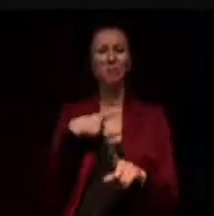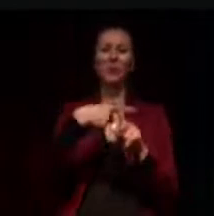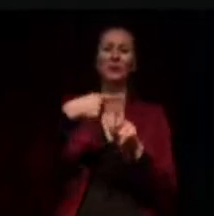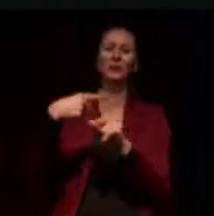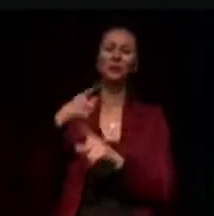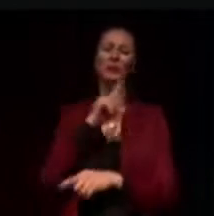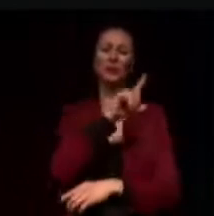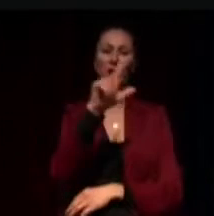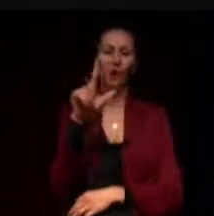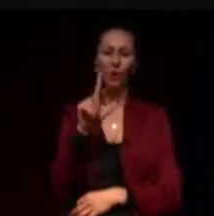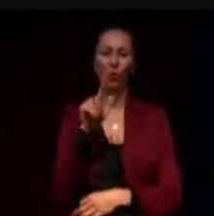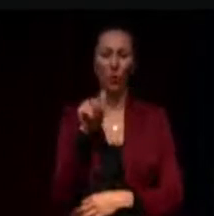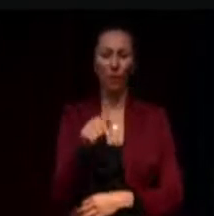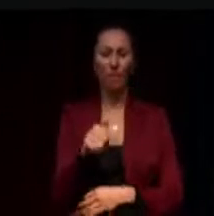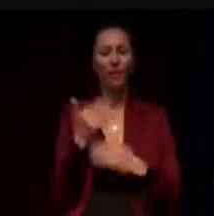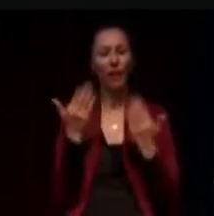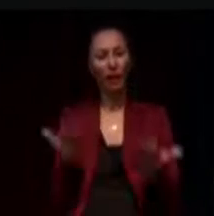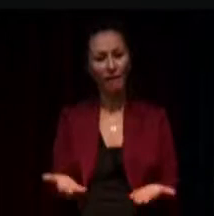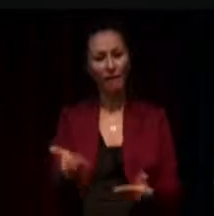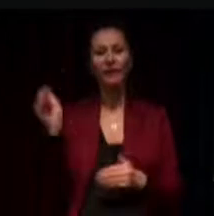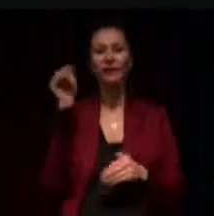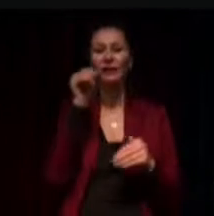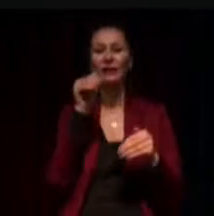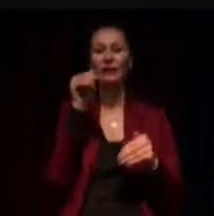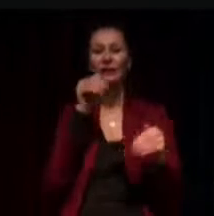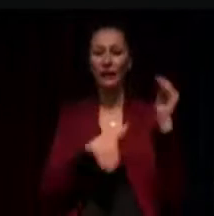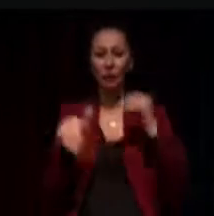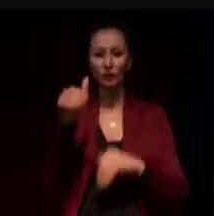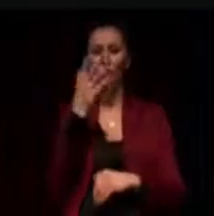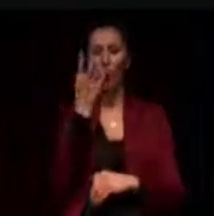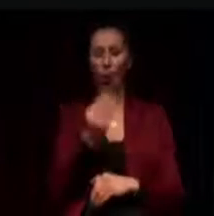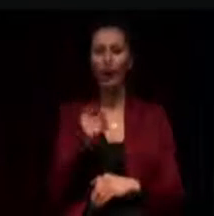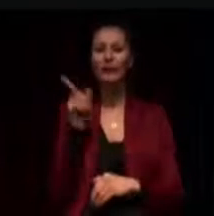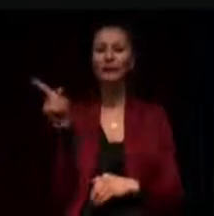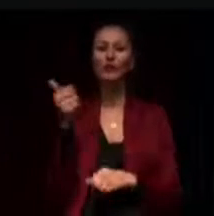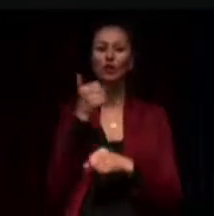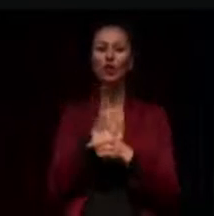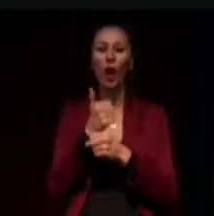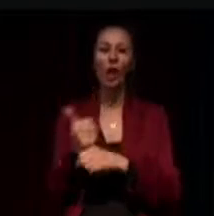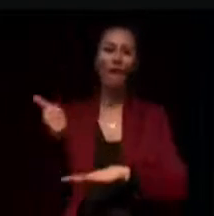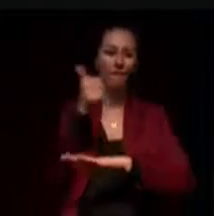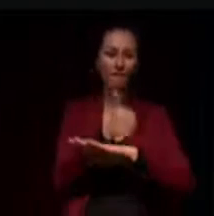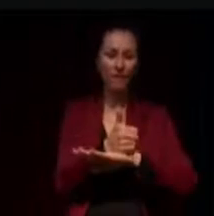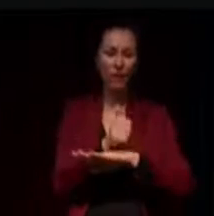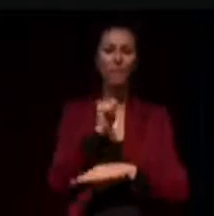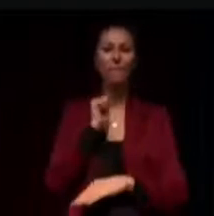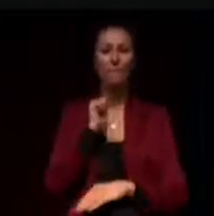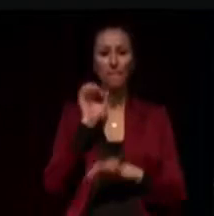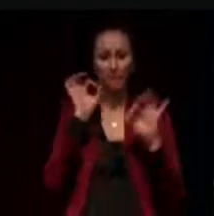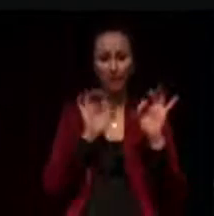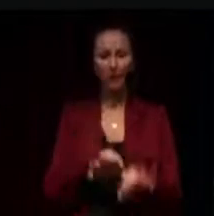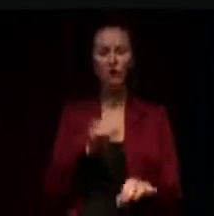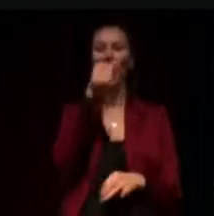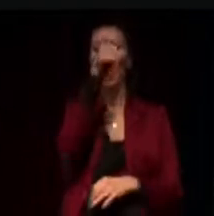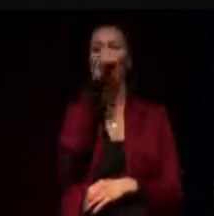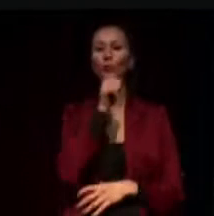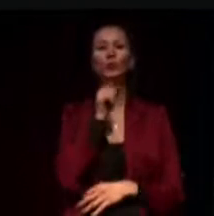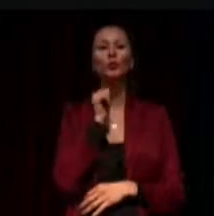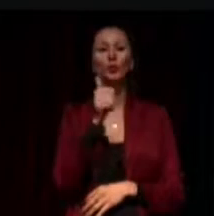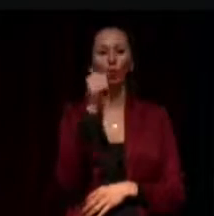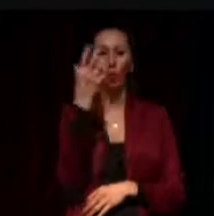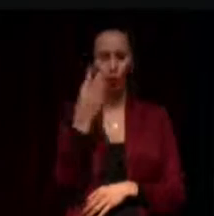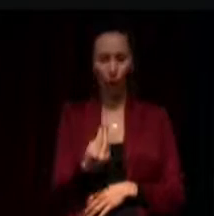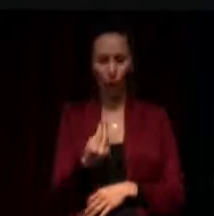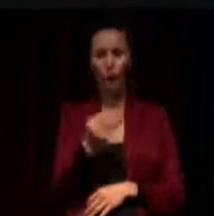gerekiyor. Evet, seçim olalı, siz göreve başlayalı 600 gün olmuş. 550 gün